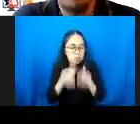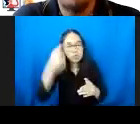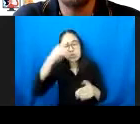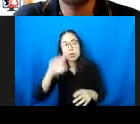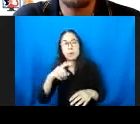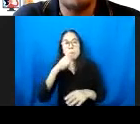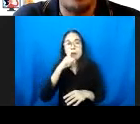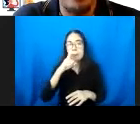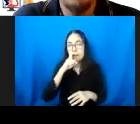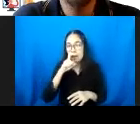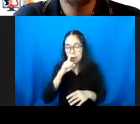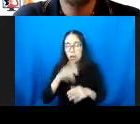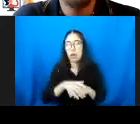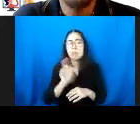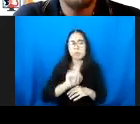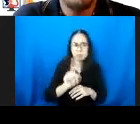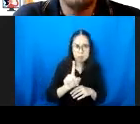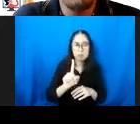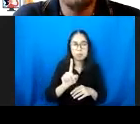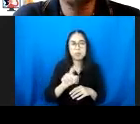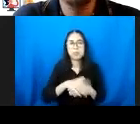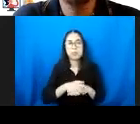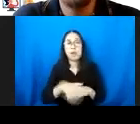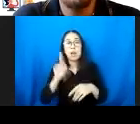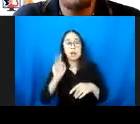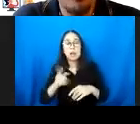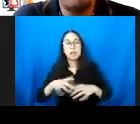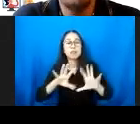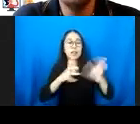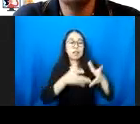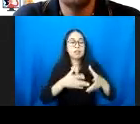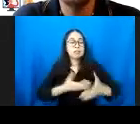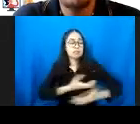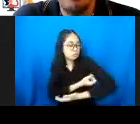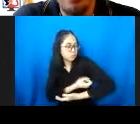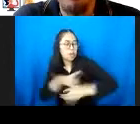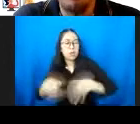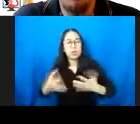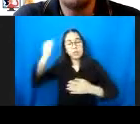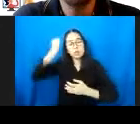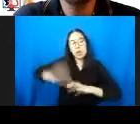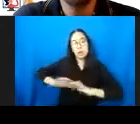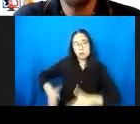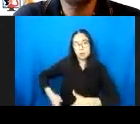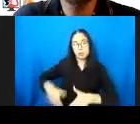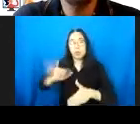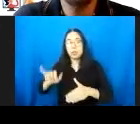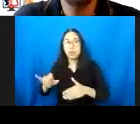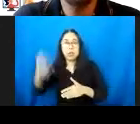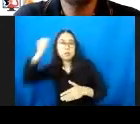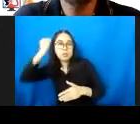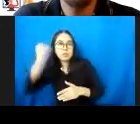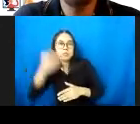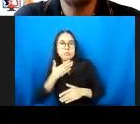bapak-bapak. Karena seringkali kalau ada kelas menyusui atau kelas ibu hamil barengan sama ibunya, seringkali ayahnya